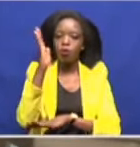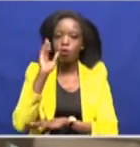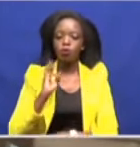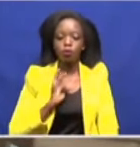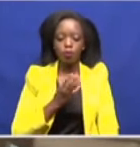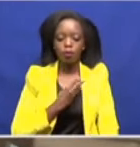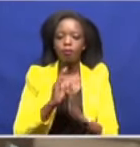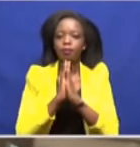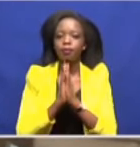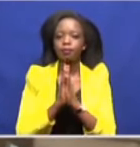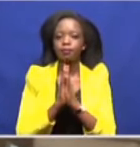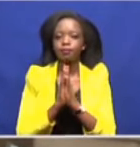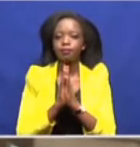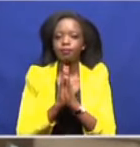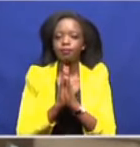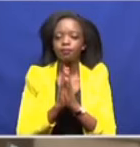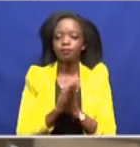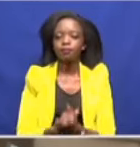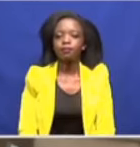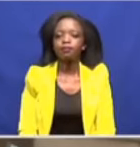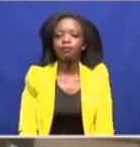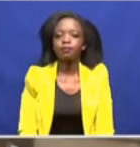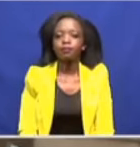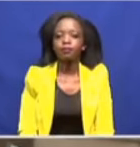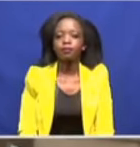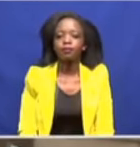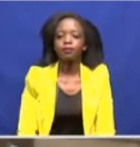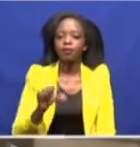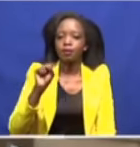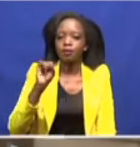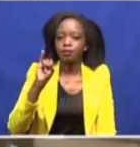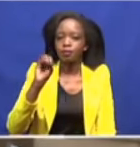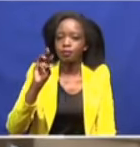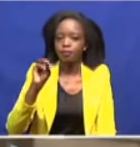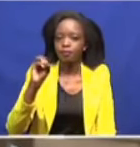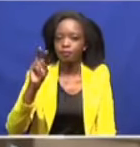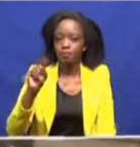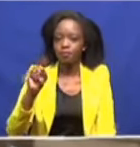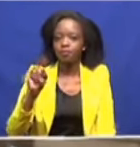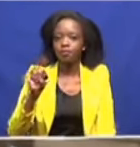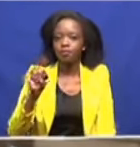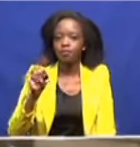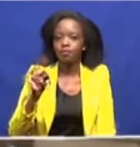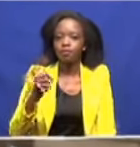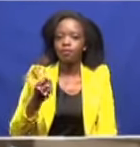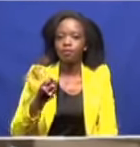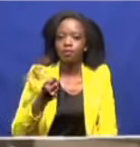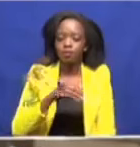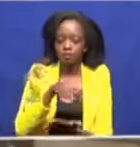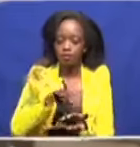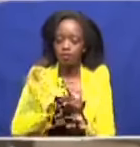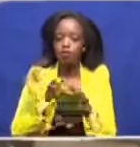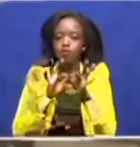twakuomba. E Bwana, twakuomba utusikie. Petro aliweka kuwa msingi wa umoja